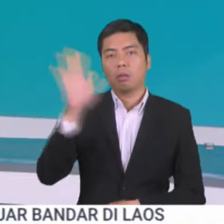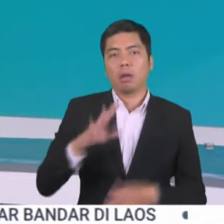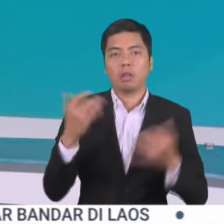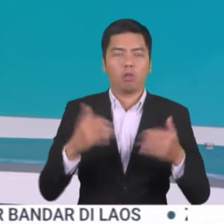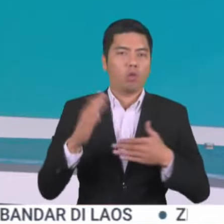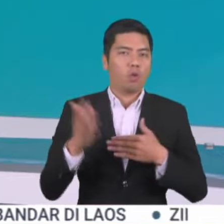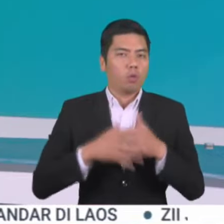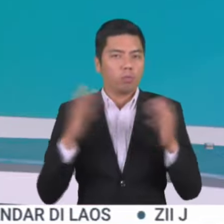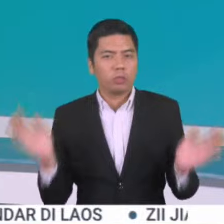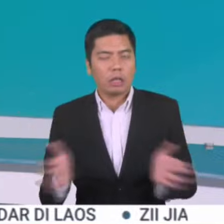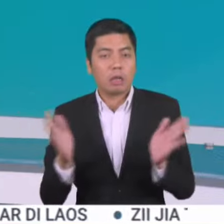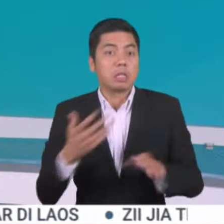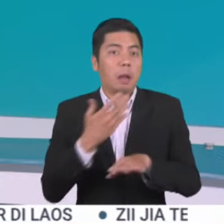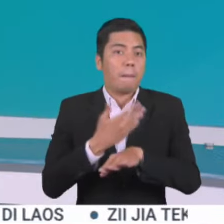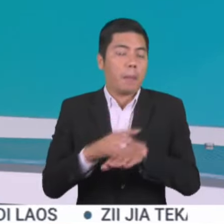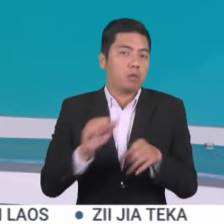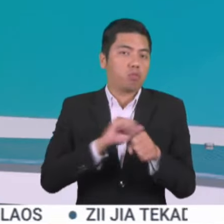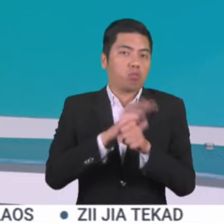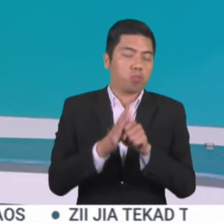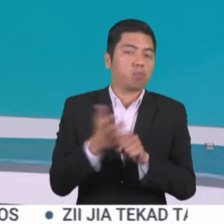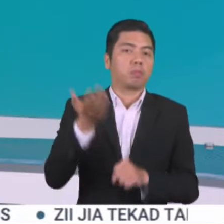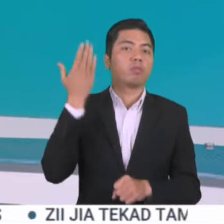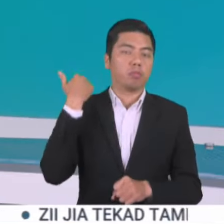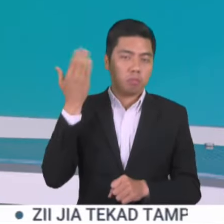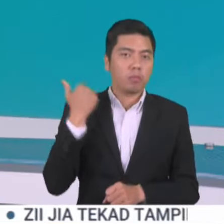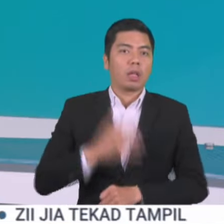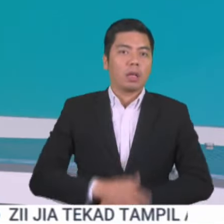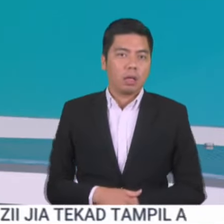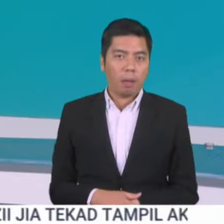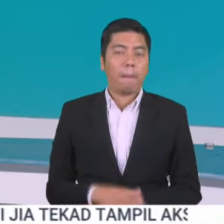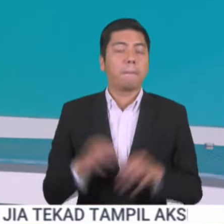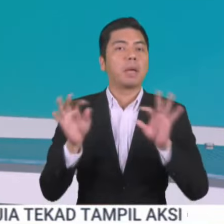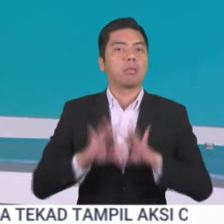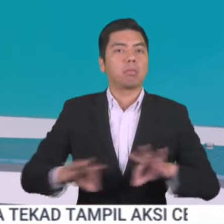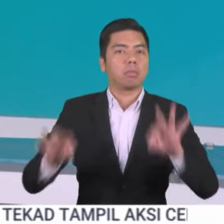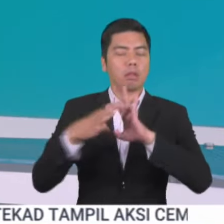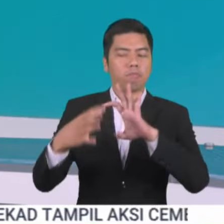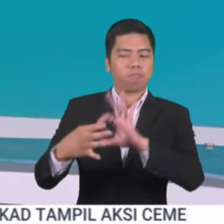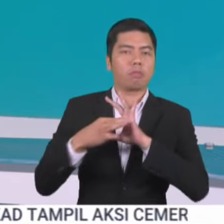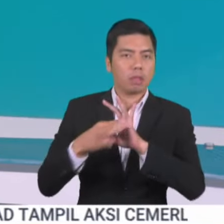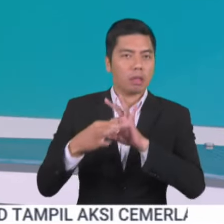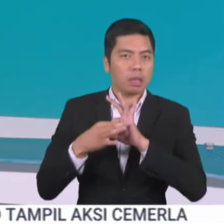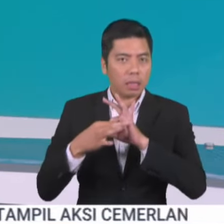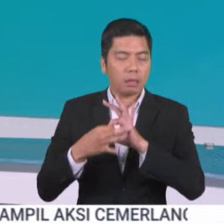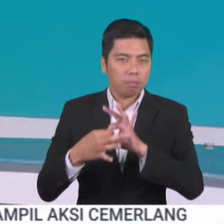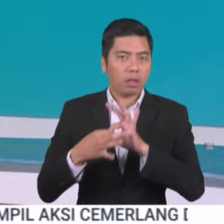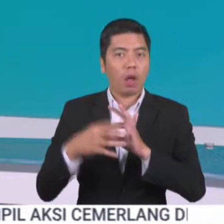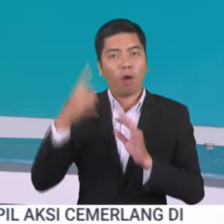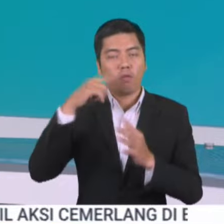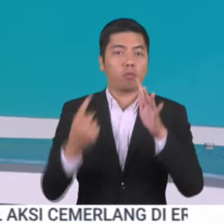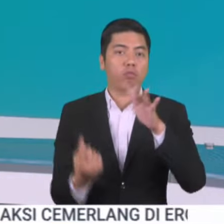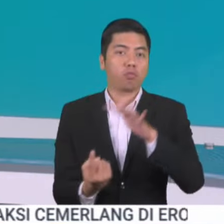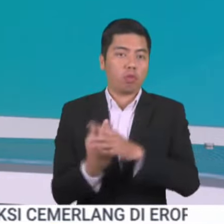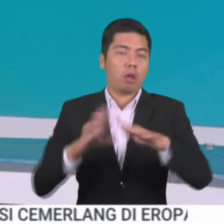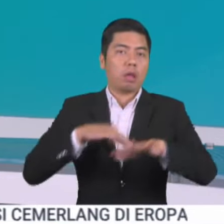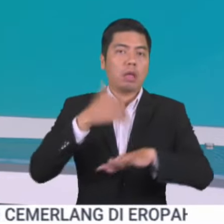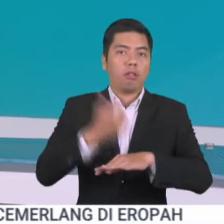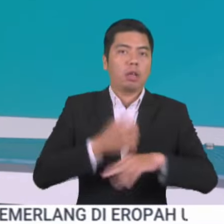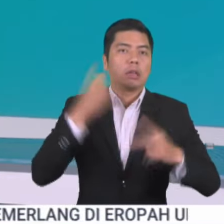kembali rancak selepas terjejas teruk akibat pandemik COVID-19. Pentingnya kerjasama serantau dalam mewujudkan industri